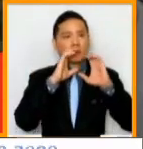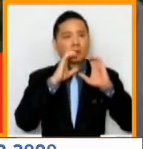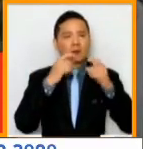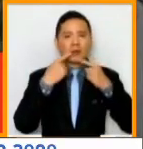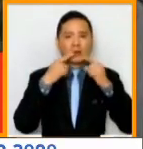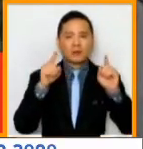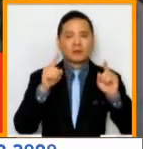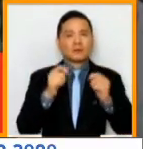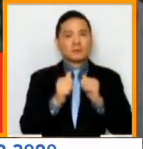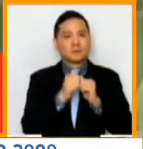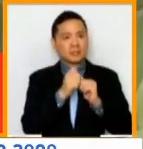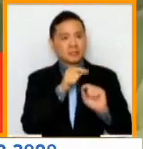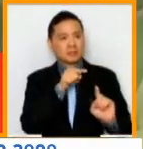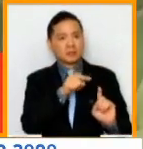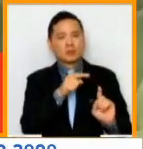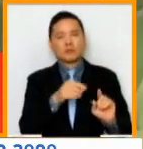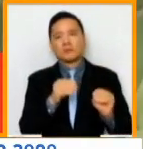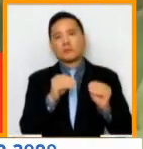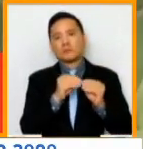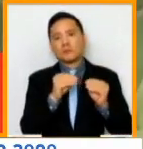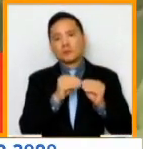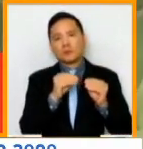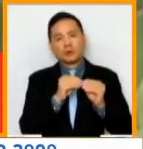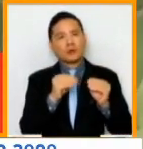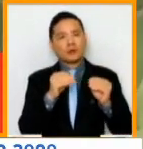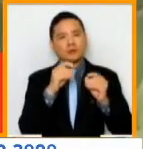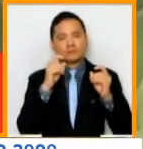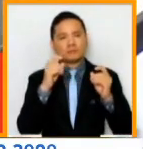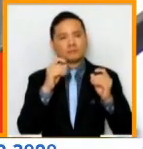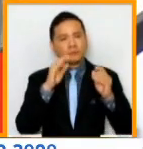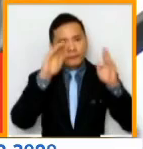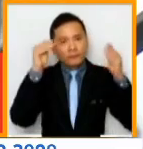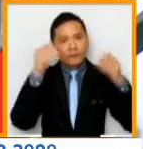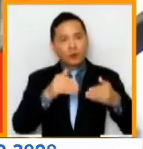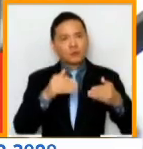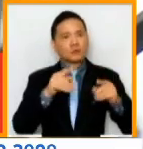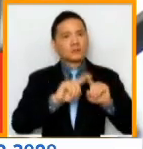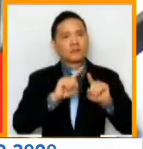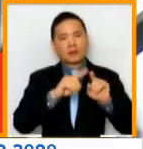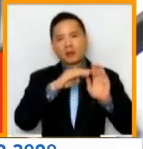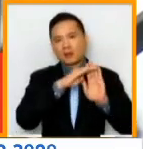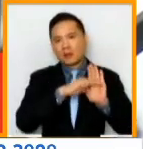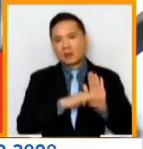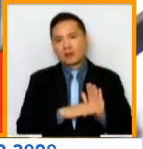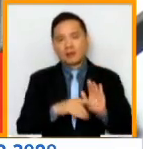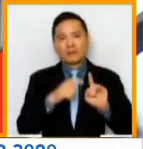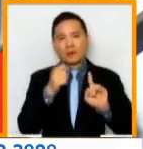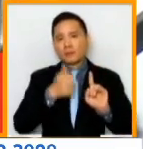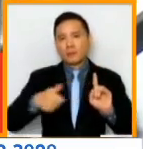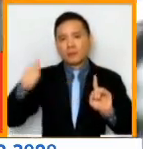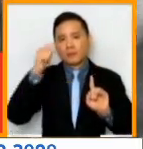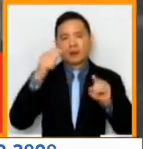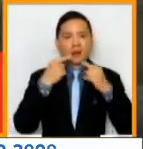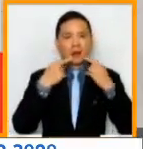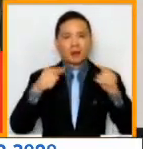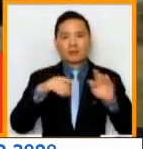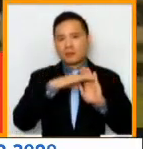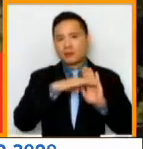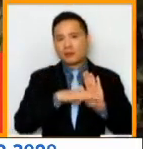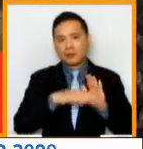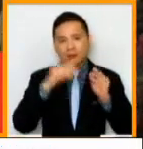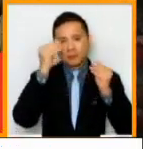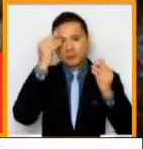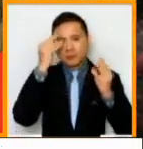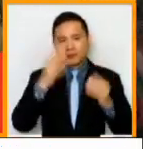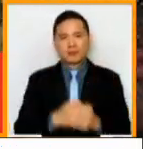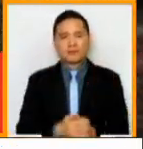panawagan at kung minsan, sermon galing sa mga opisyal. Ay magsurpo tayo para din po sa ating kaligtasan. Pero sa